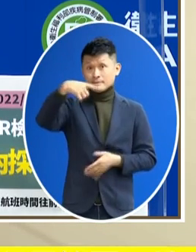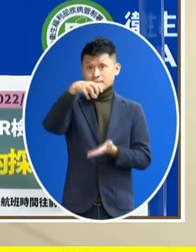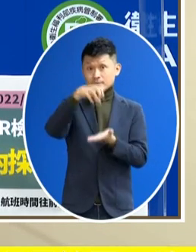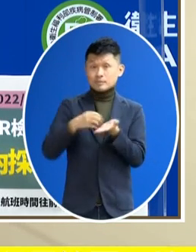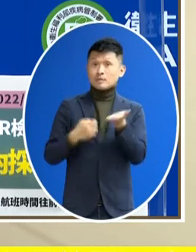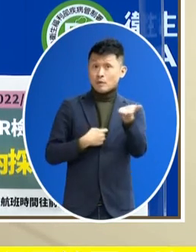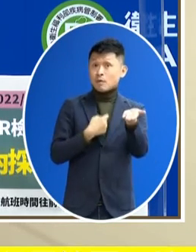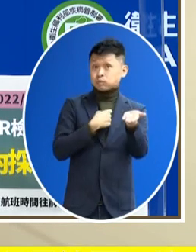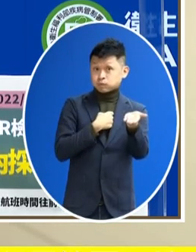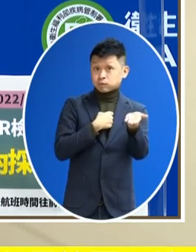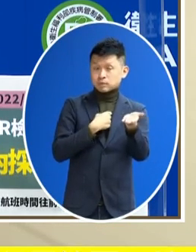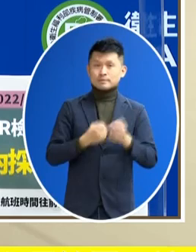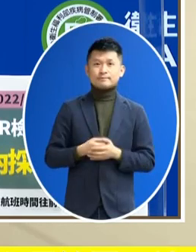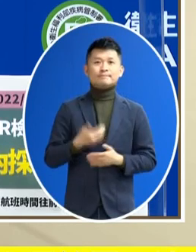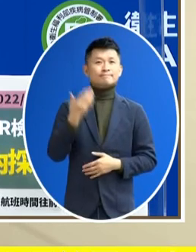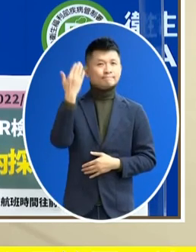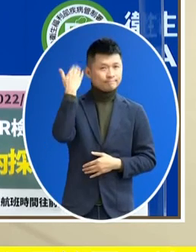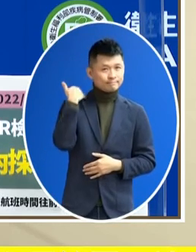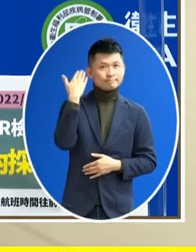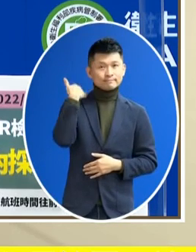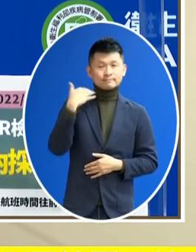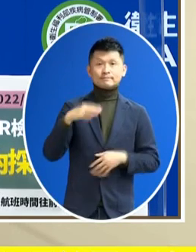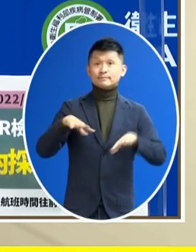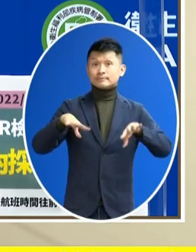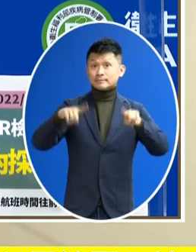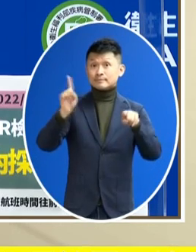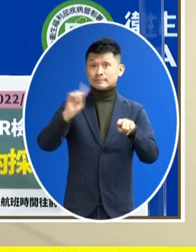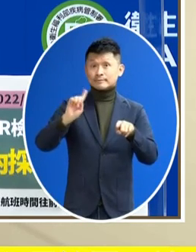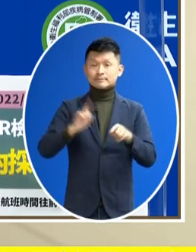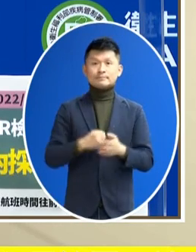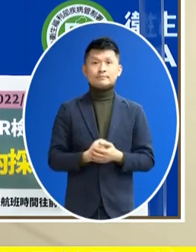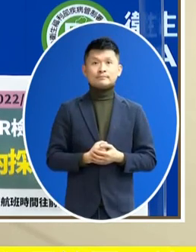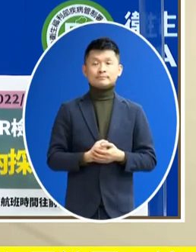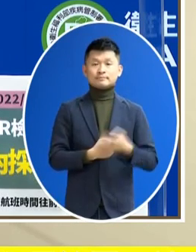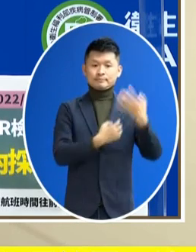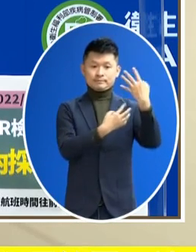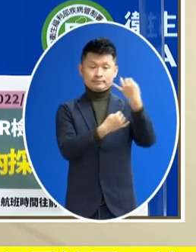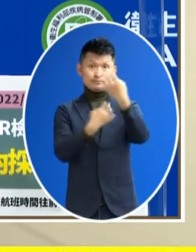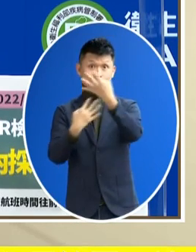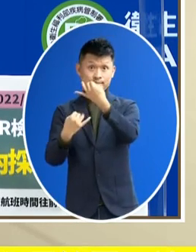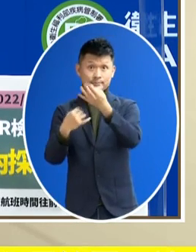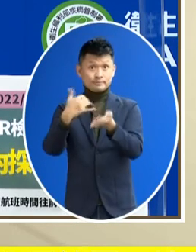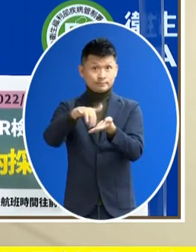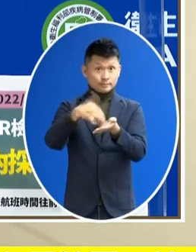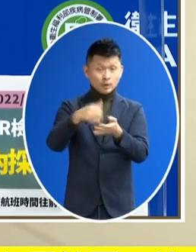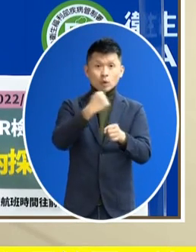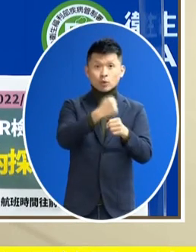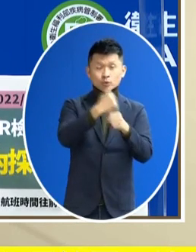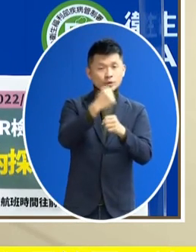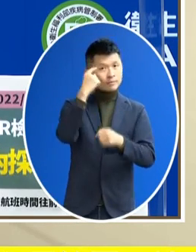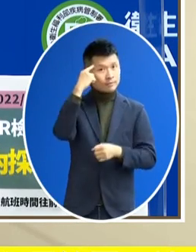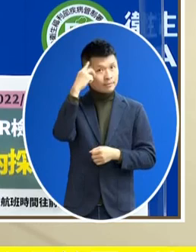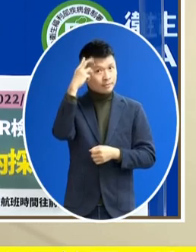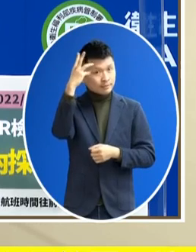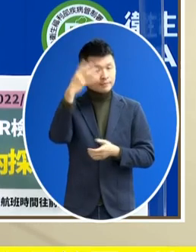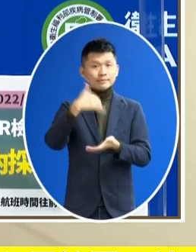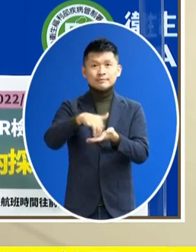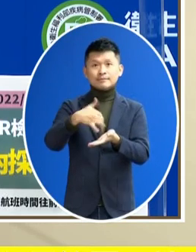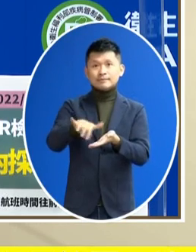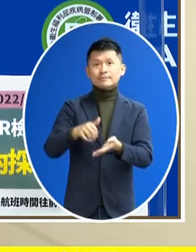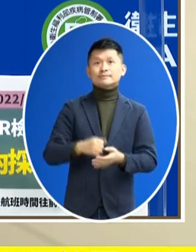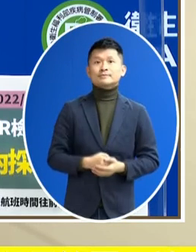证明，那最早我们是用所谓的日历天 用工作天来做计